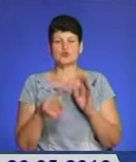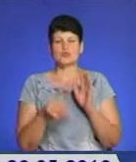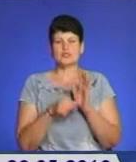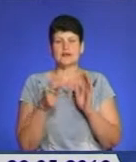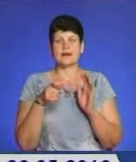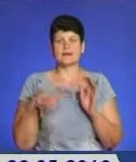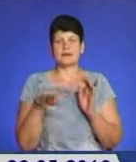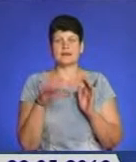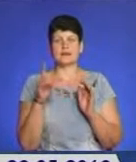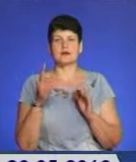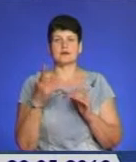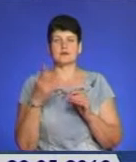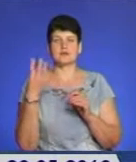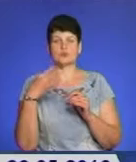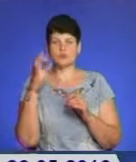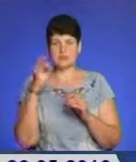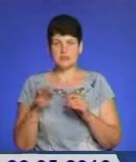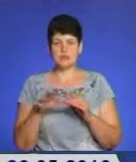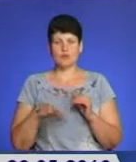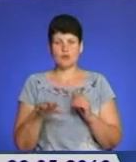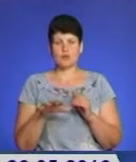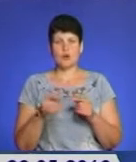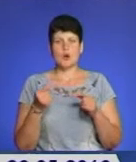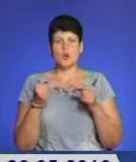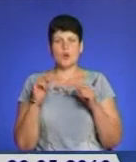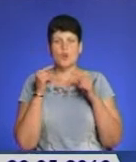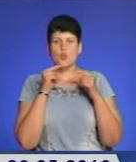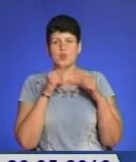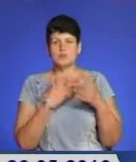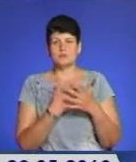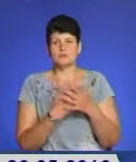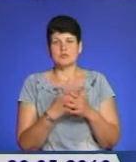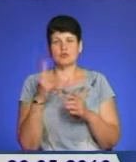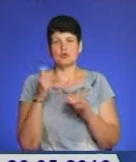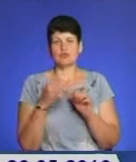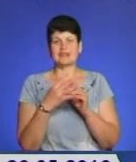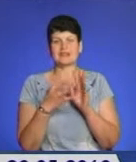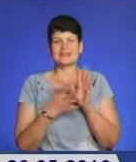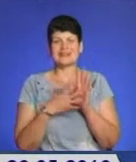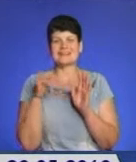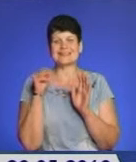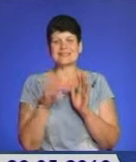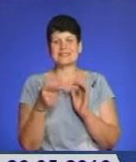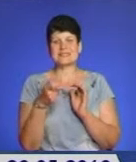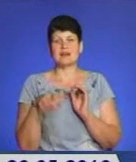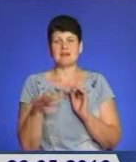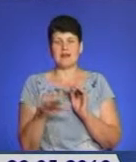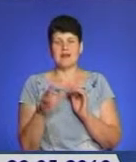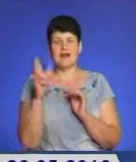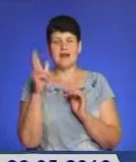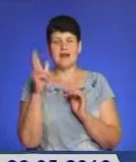площі. Зокрема, посівна площа кукурудзи на зерно становить майже 119 тисяч гектарів, гречки – майже 9 тисяч